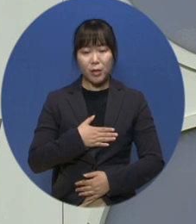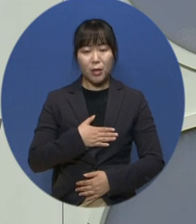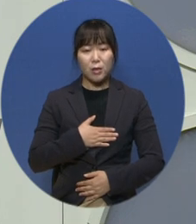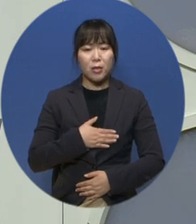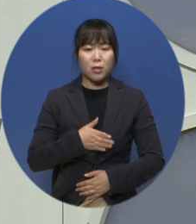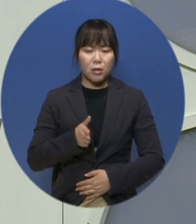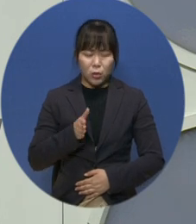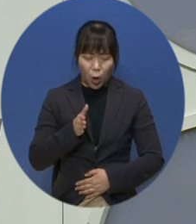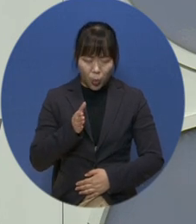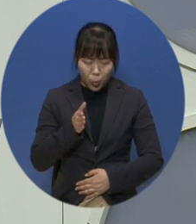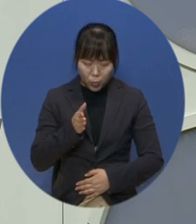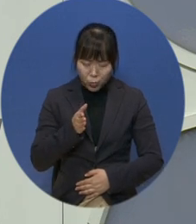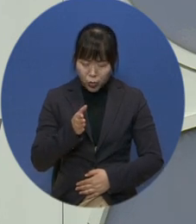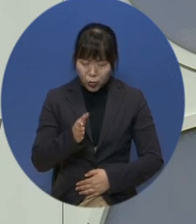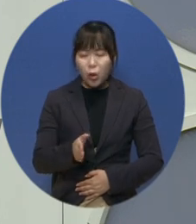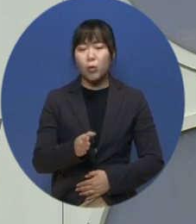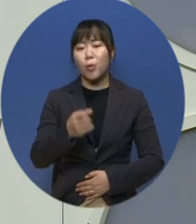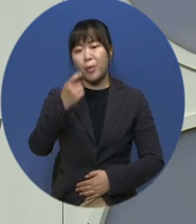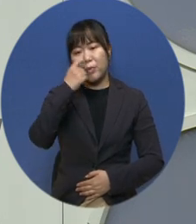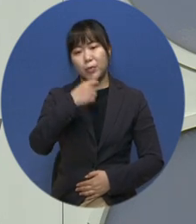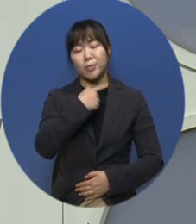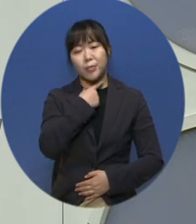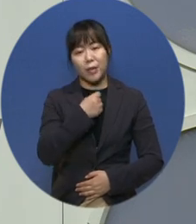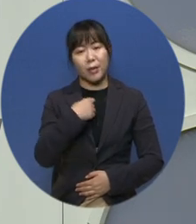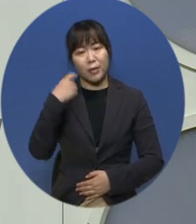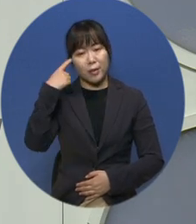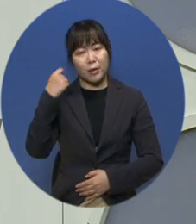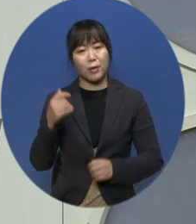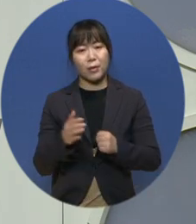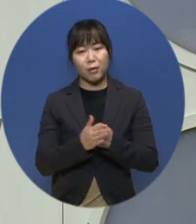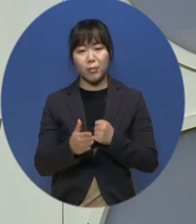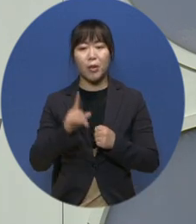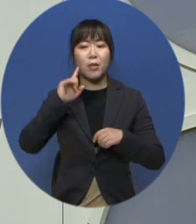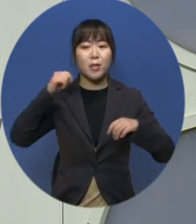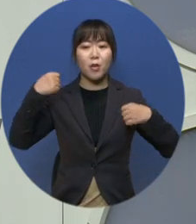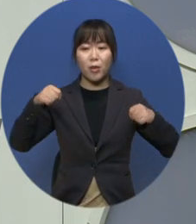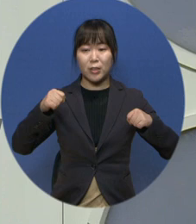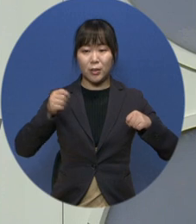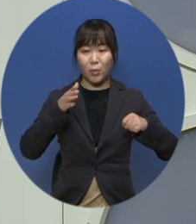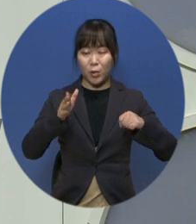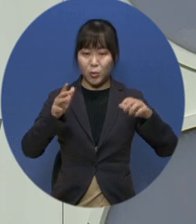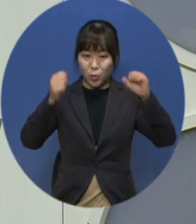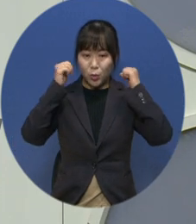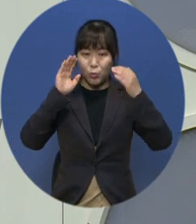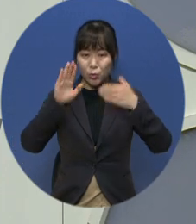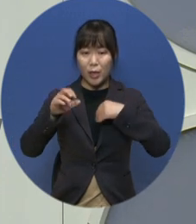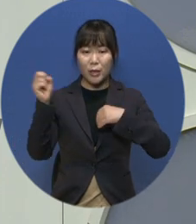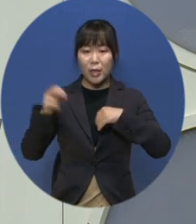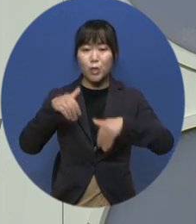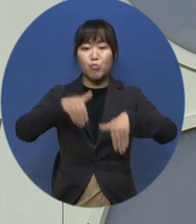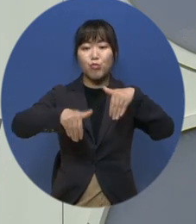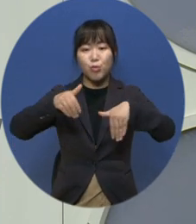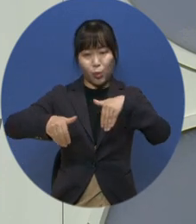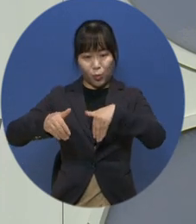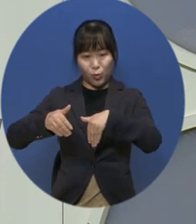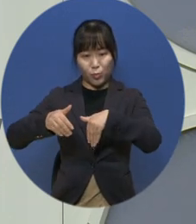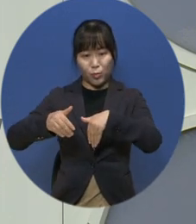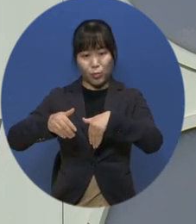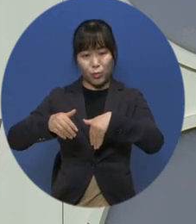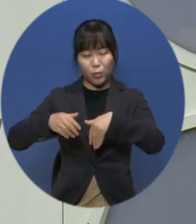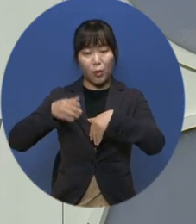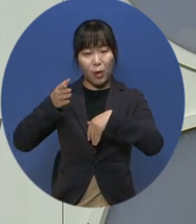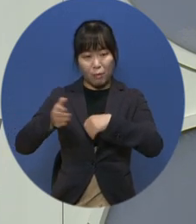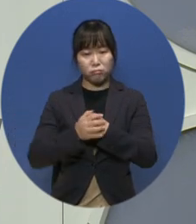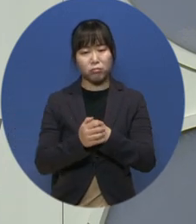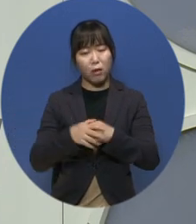본격적으로 전문적인 걸 배우고 싶다 이래서 이제 그래서 연극과를 졸업을 하고 다시 무용과를 들어갔습니다. 왜냐하면